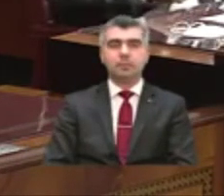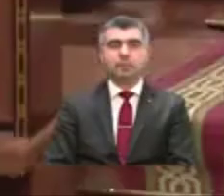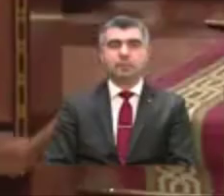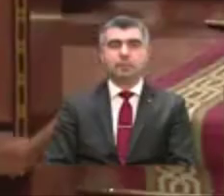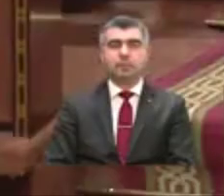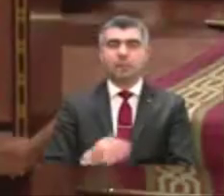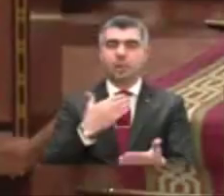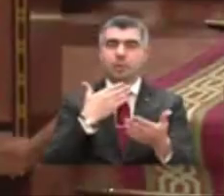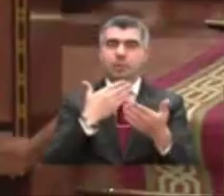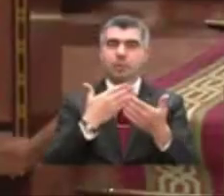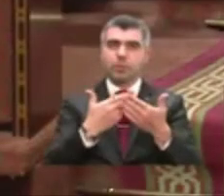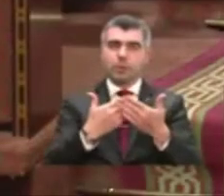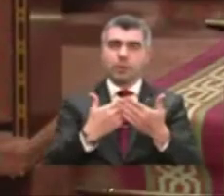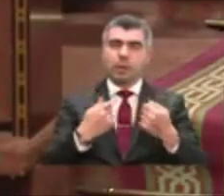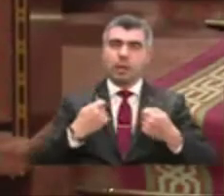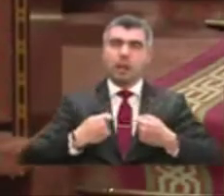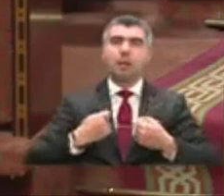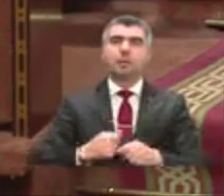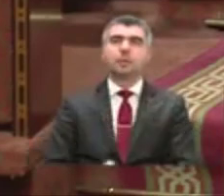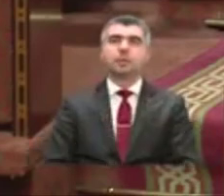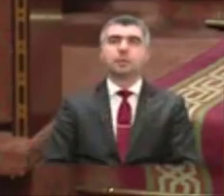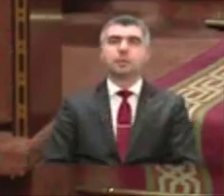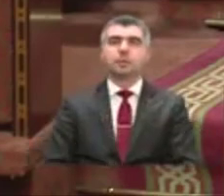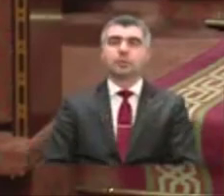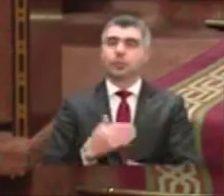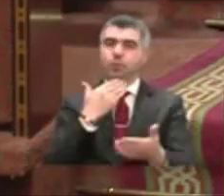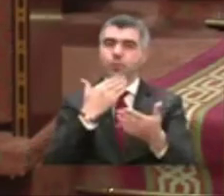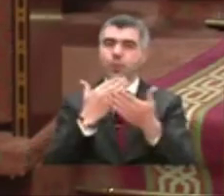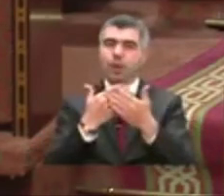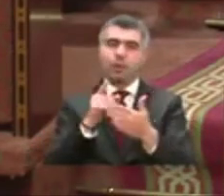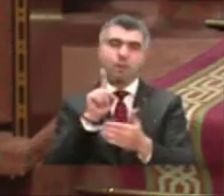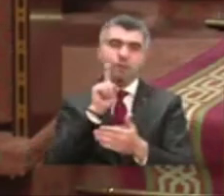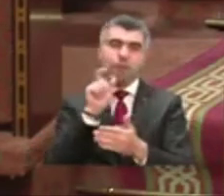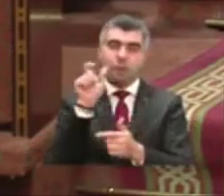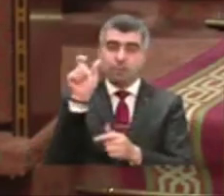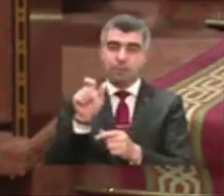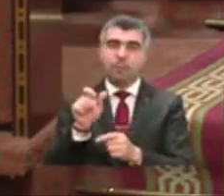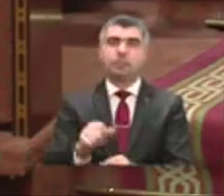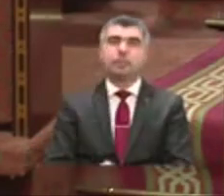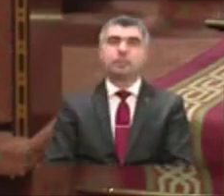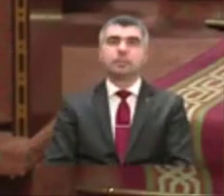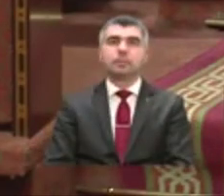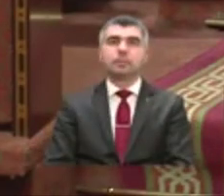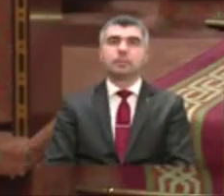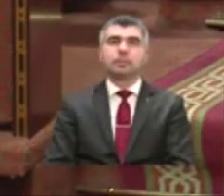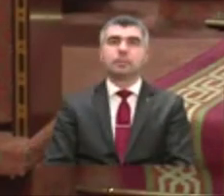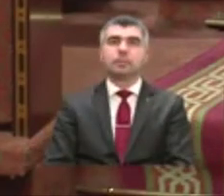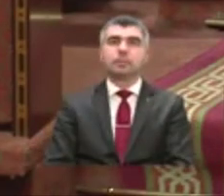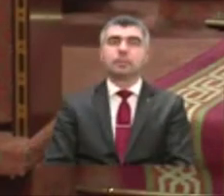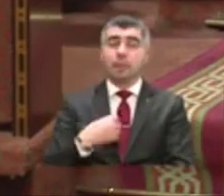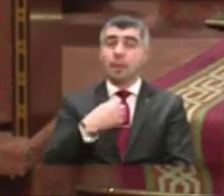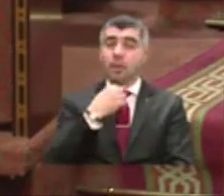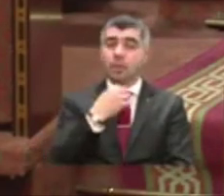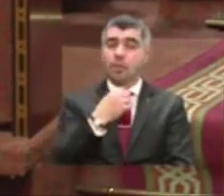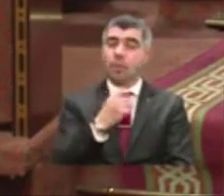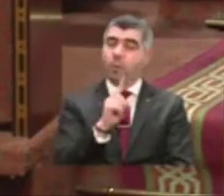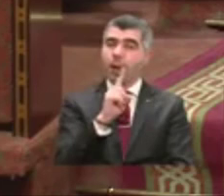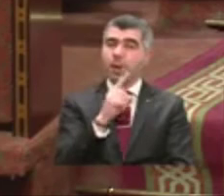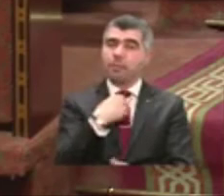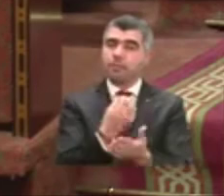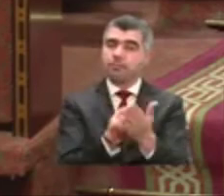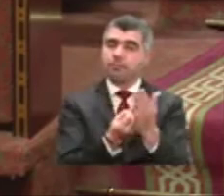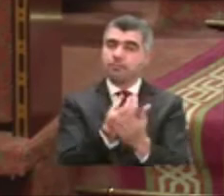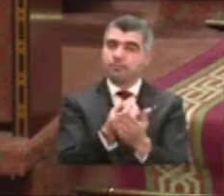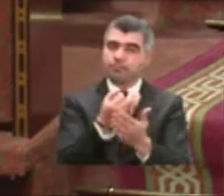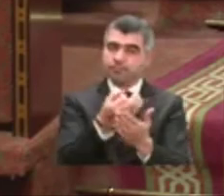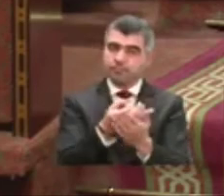شكرا سيد الرئيس. شكرا سيدة النائبة المحترمة. أنا اللي يمكن لي نأكد لكم سيدة النائبة المحترمة ورا تفضلتي